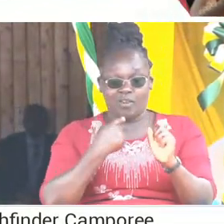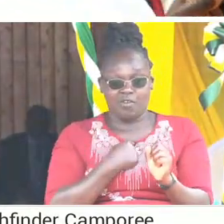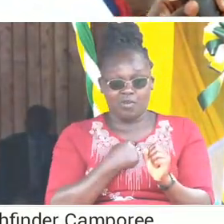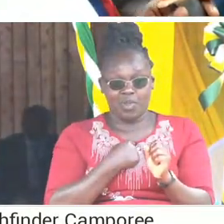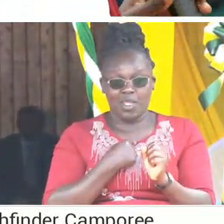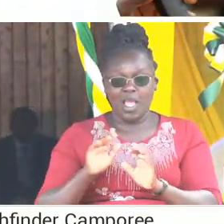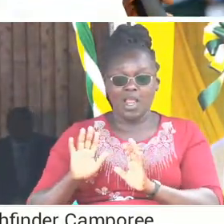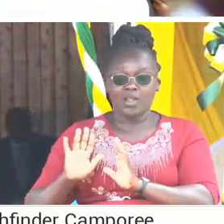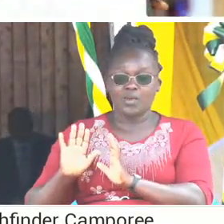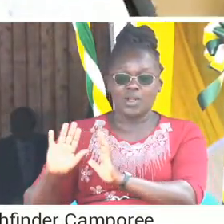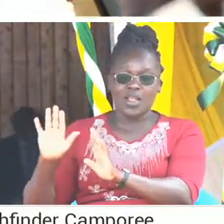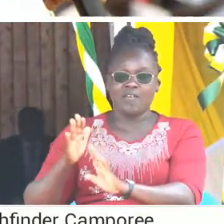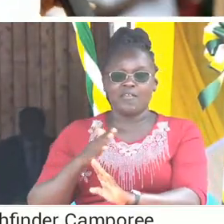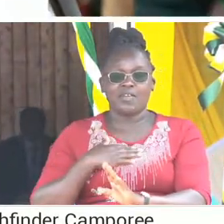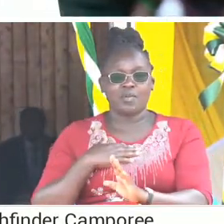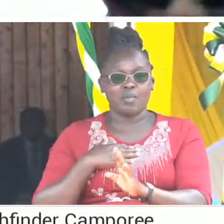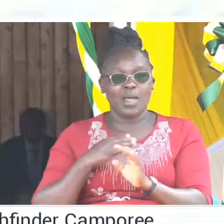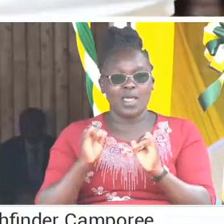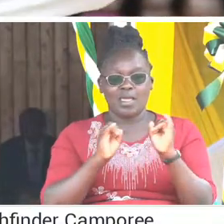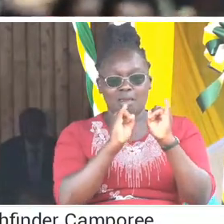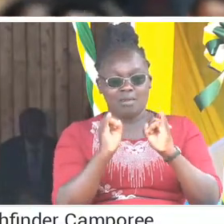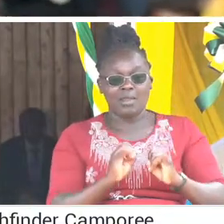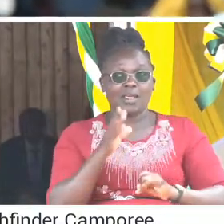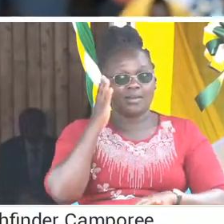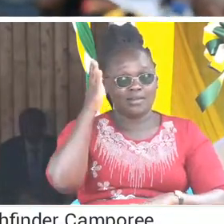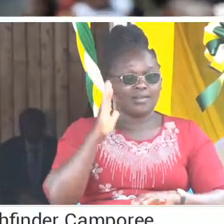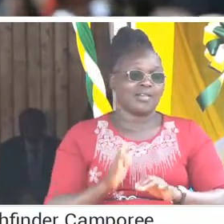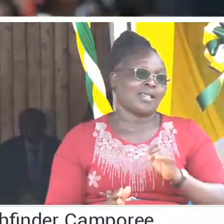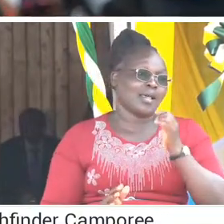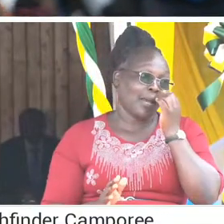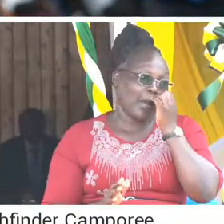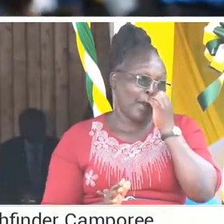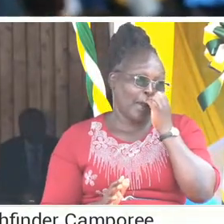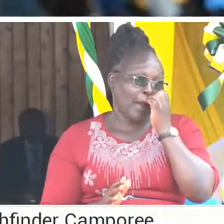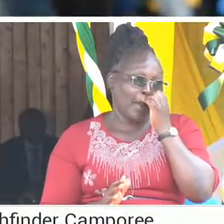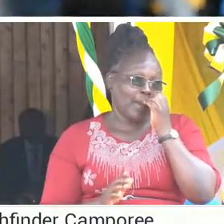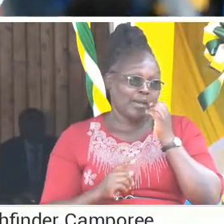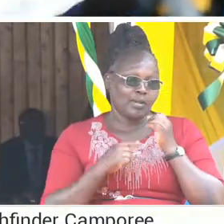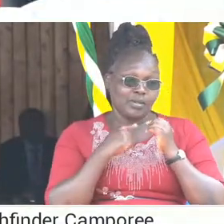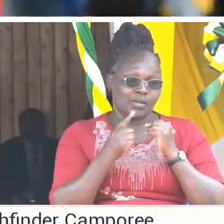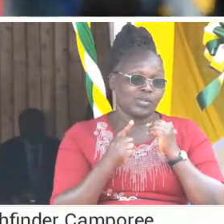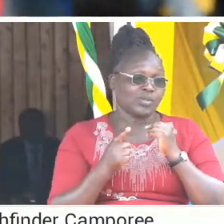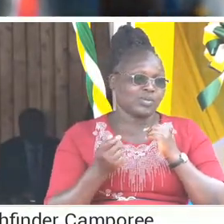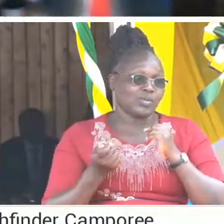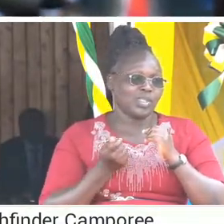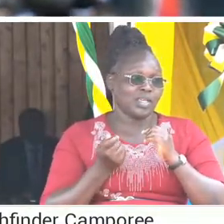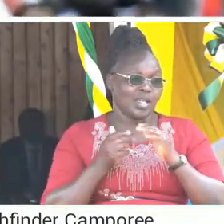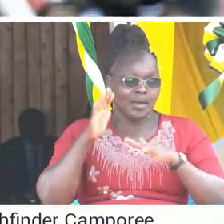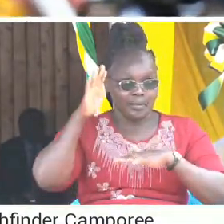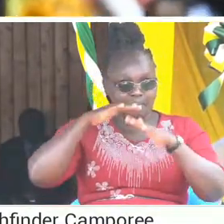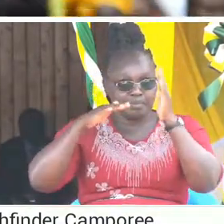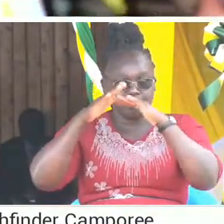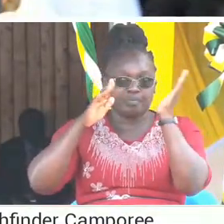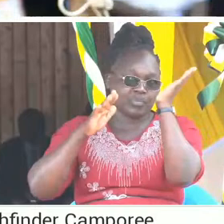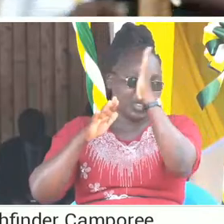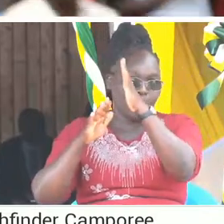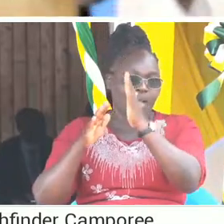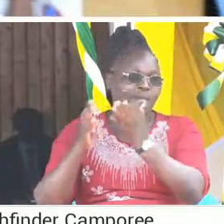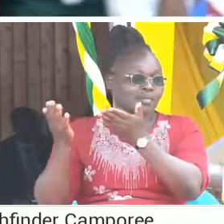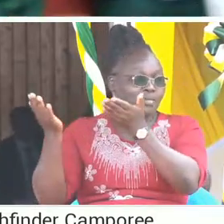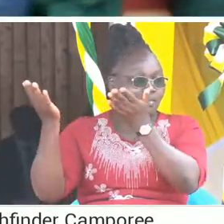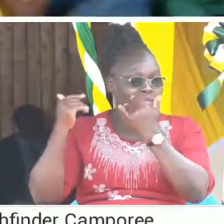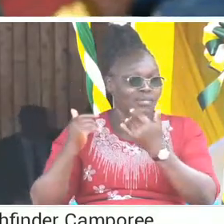pale? Pale nataka kukuuliza, unapanda kwenda kuleta doli. Na mtoto akapanda kweli na akapata